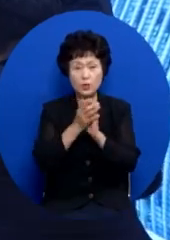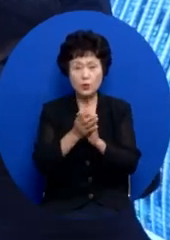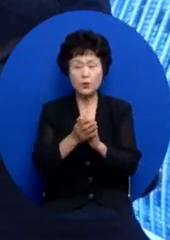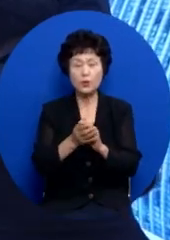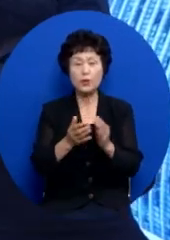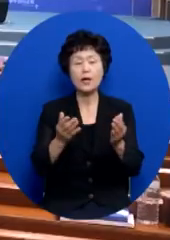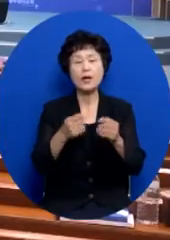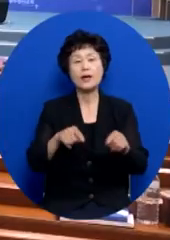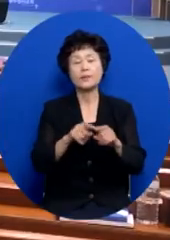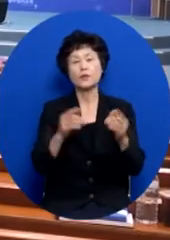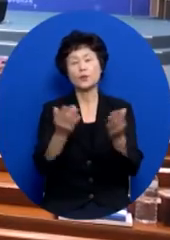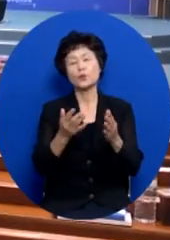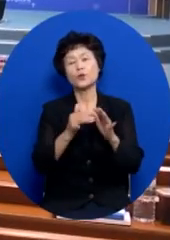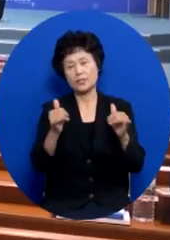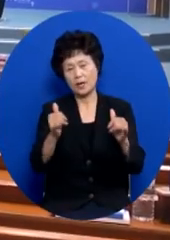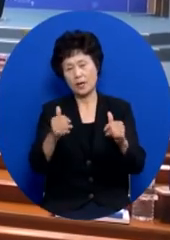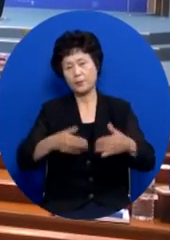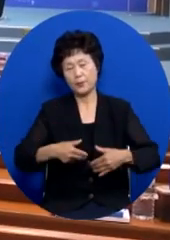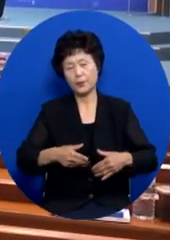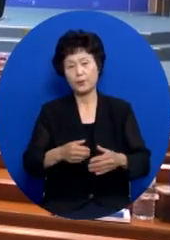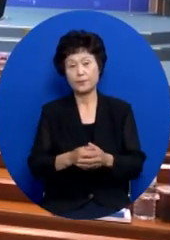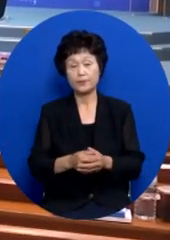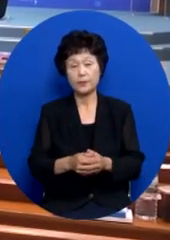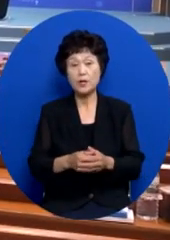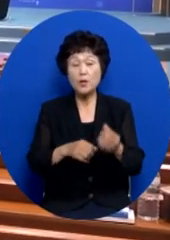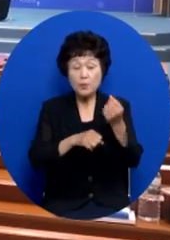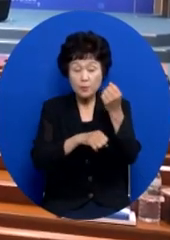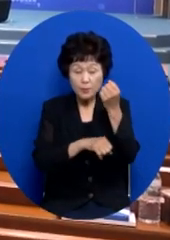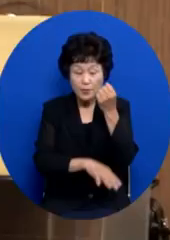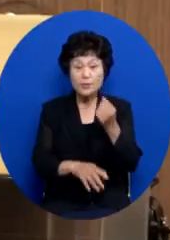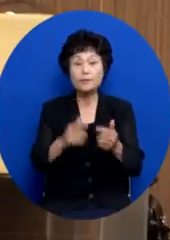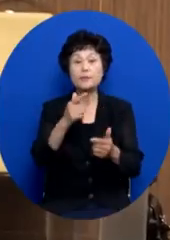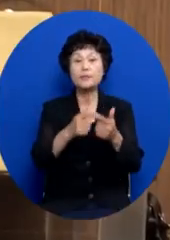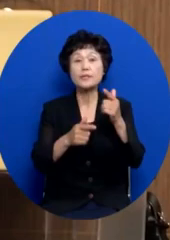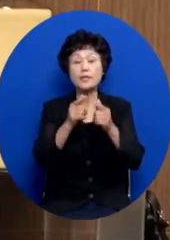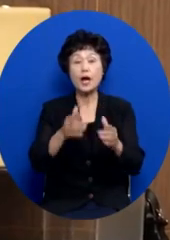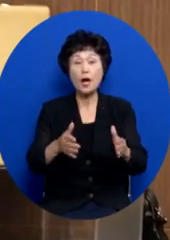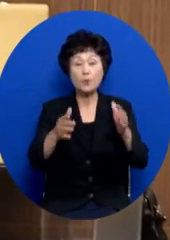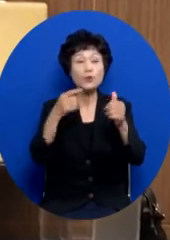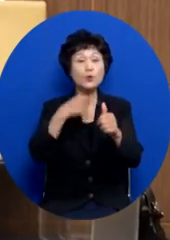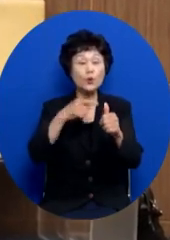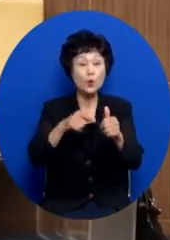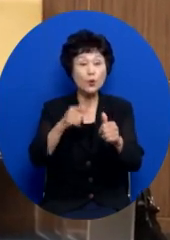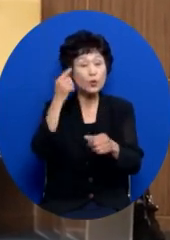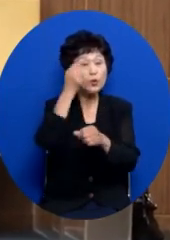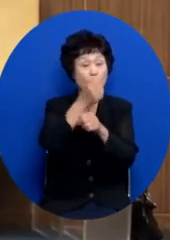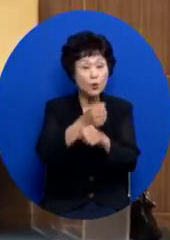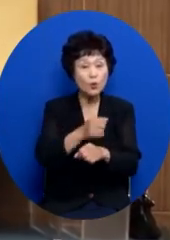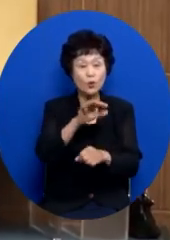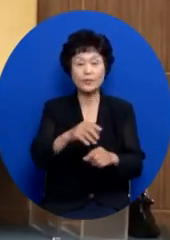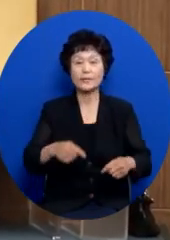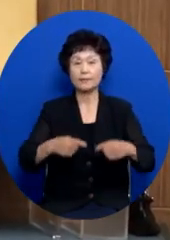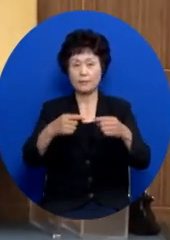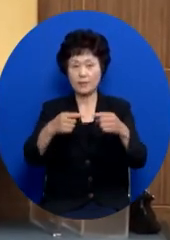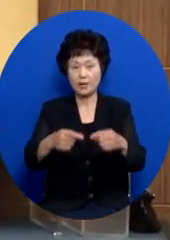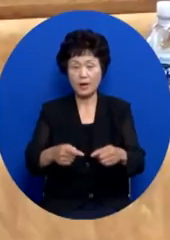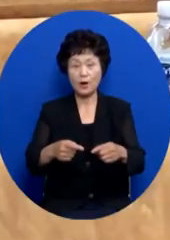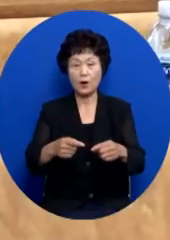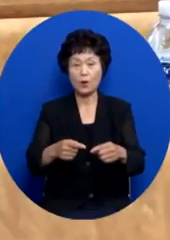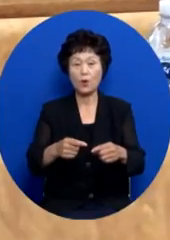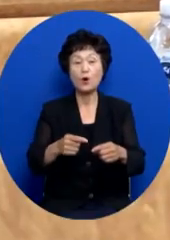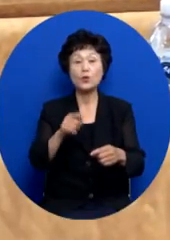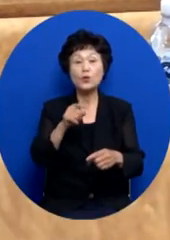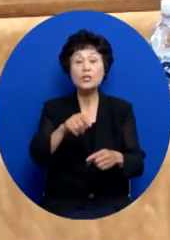것 한국 가족은행은 뿌리깊은 나무 국제기도 교육연구소 컨퍼런스에 참여하고 샬롬 네트워크에